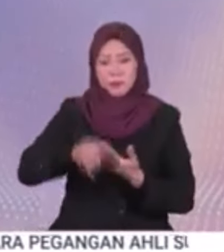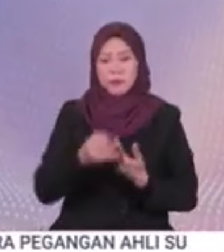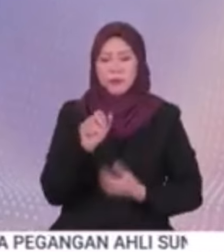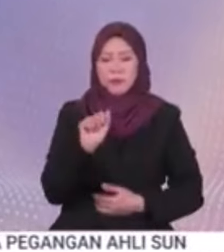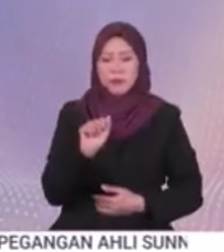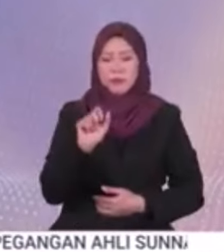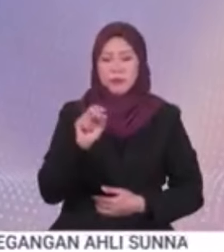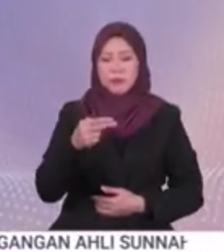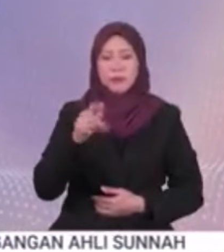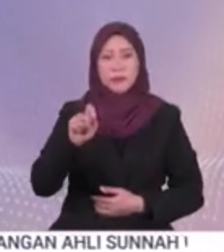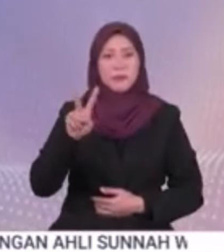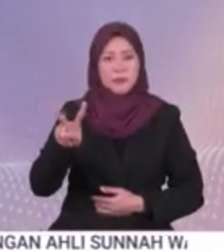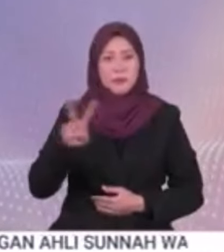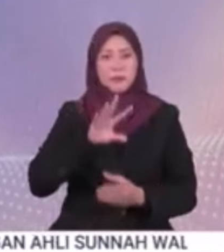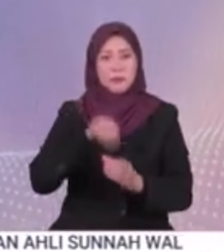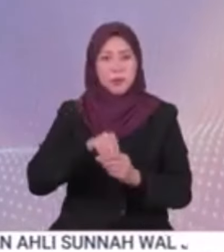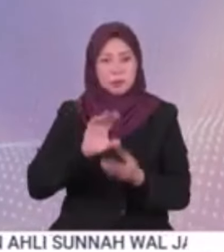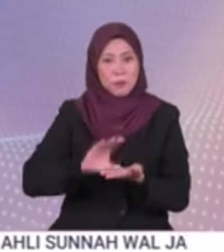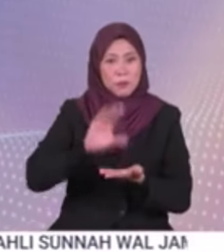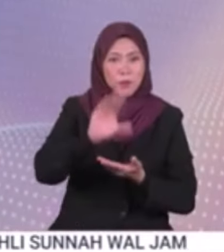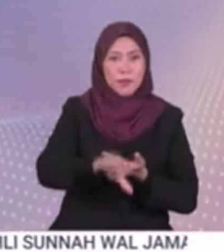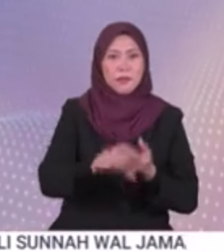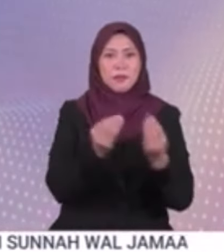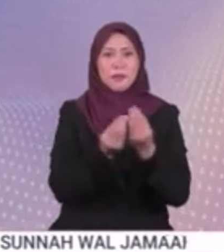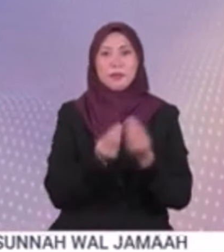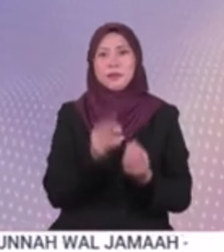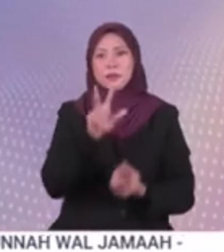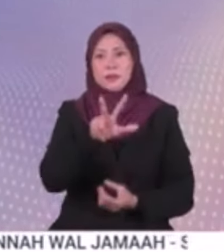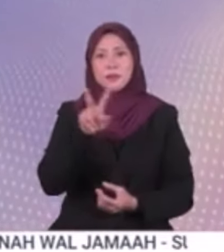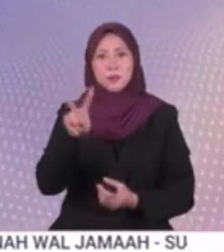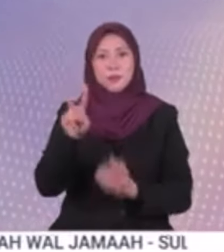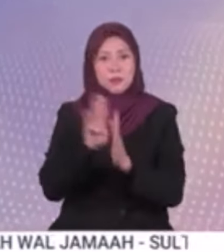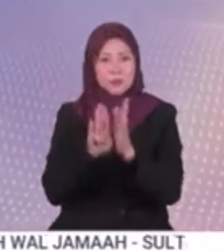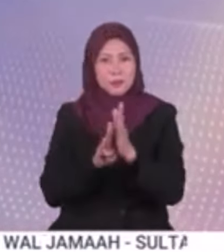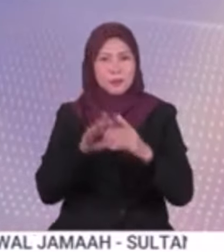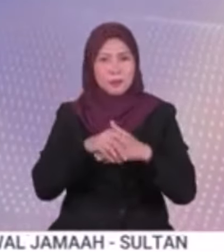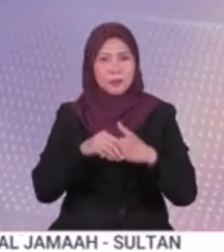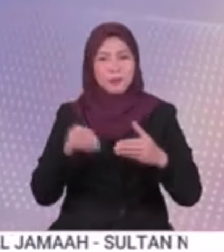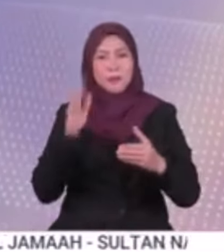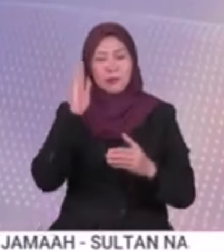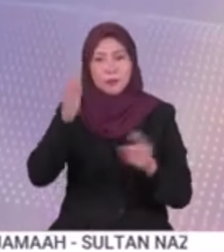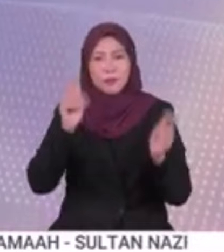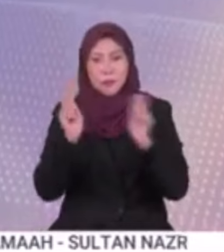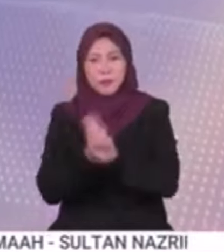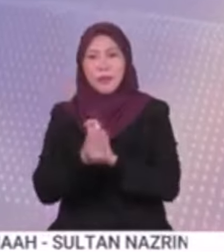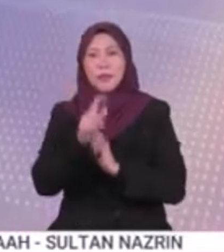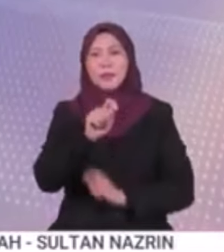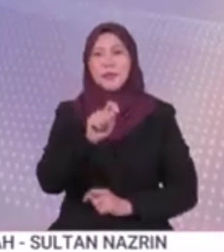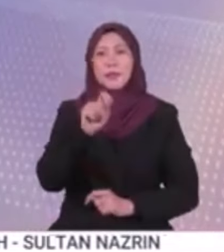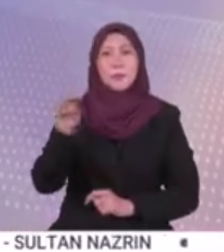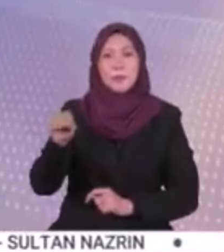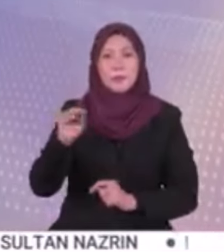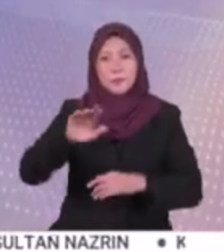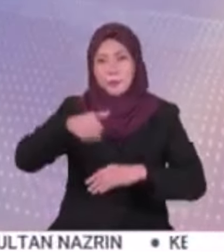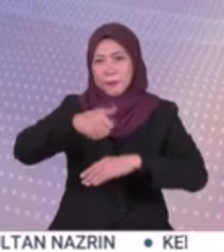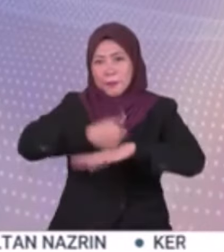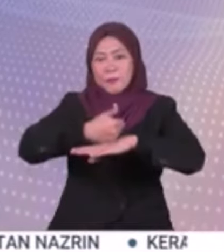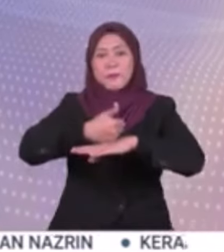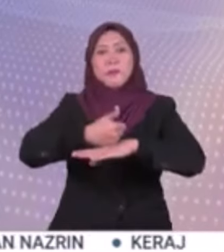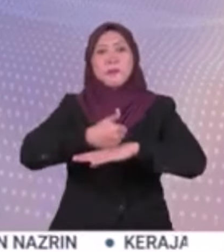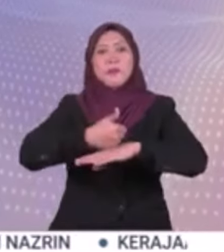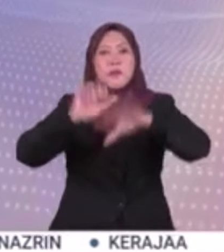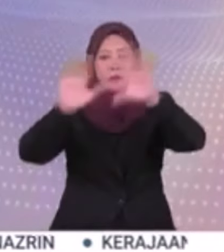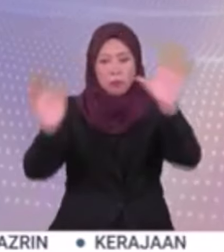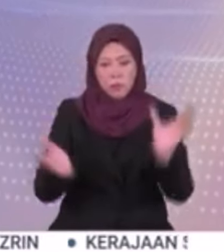ahtv membabitkan pelaburan berjumlah rm32 bilion bakal mengubah Tanjung maling menjadi hub automotif